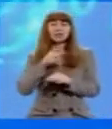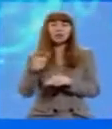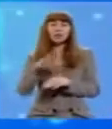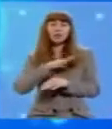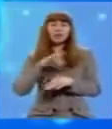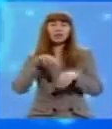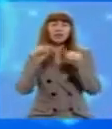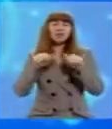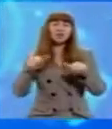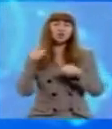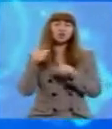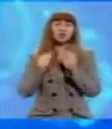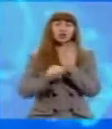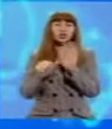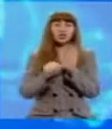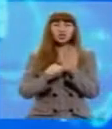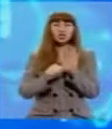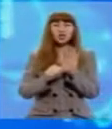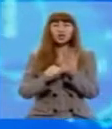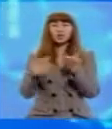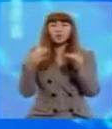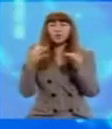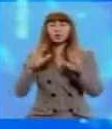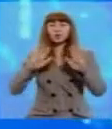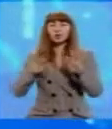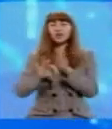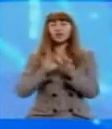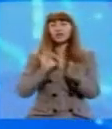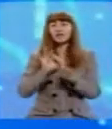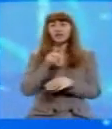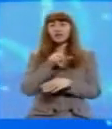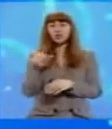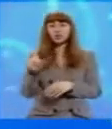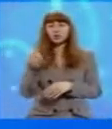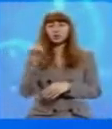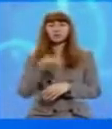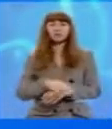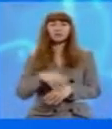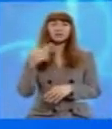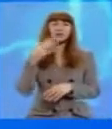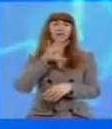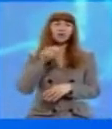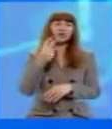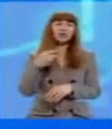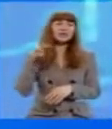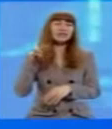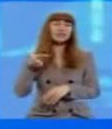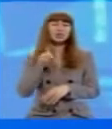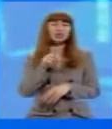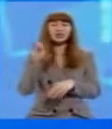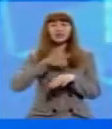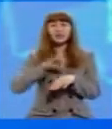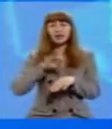Қазақстанда 547 адамнан індет табылған. Мұнан бөлек ауру белгілері жоқ 1066 тасымалдаушы тіркелді. Жалпы